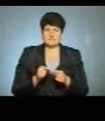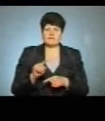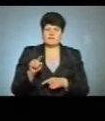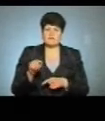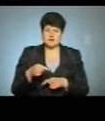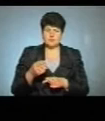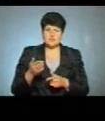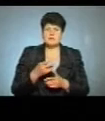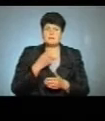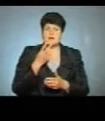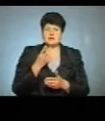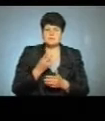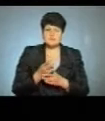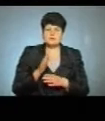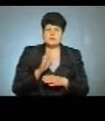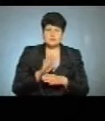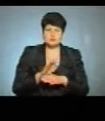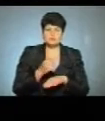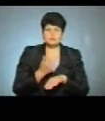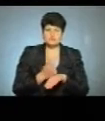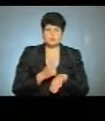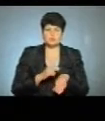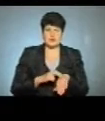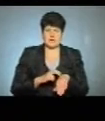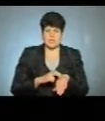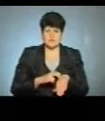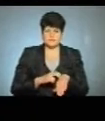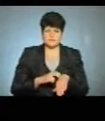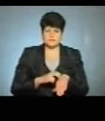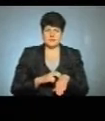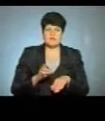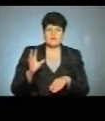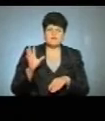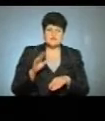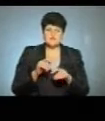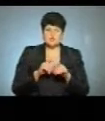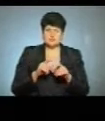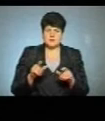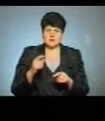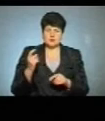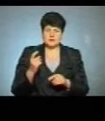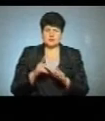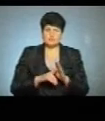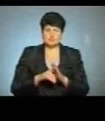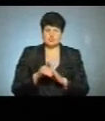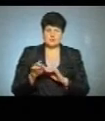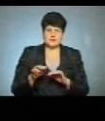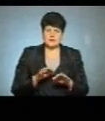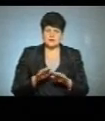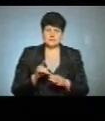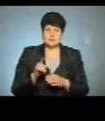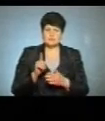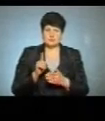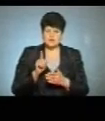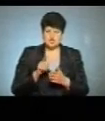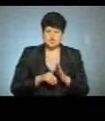які передбачені в наказі головного санітарного лікаря. Тобто всі суб'єкти господарювання, які починають свою діяльність, вони її починають,